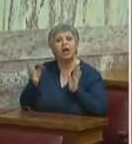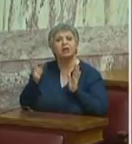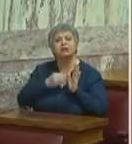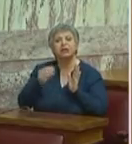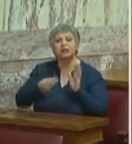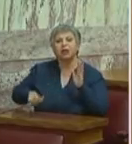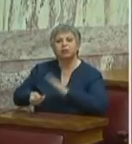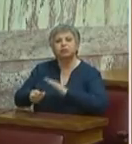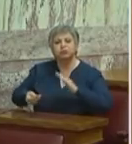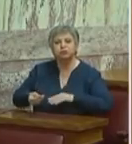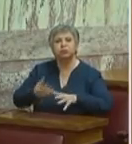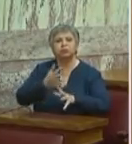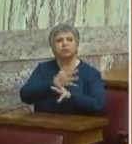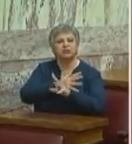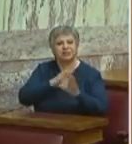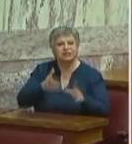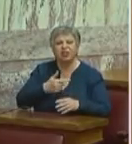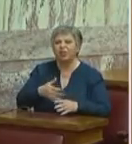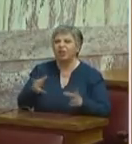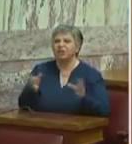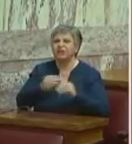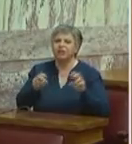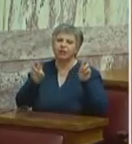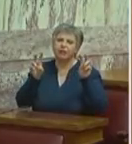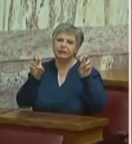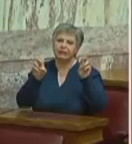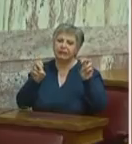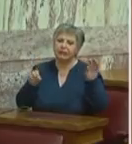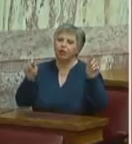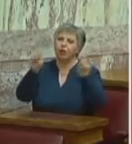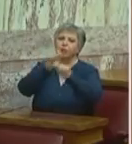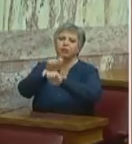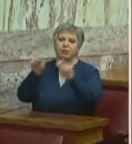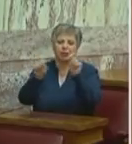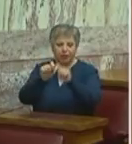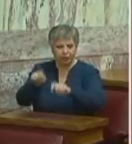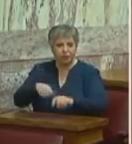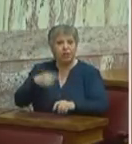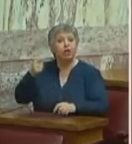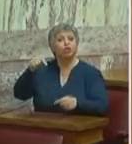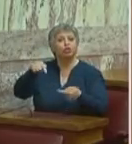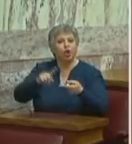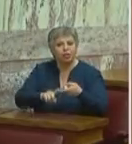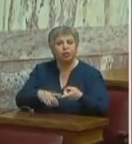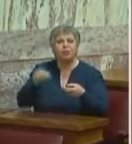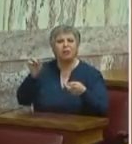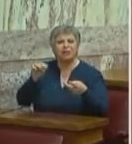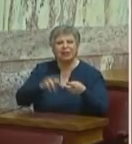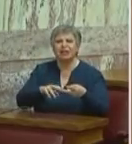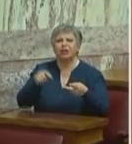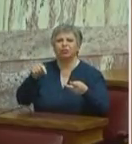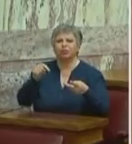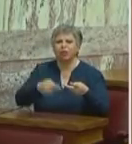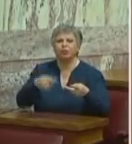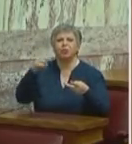ενημέρωσης, όπως και η Κουμπάρη. Δικός τους ο Τσοχατζόπουλος, ο Χριστοφοράκος, ο Μαντέλης, ο Τσουκάτος, ο Παγιωργόπουλος,